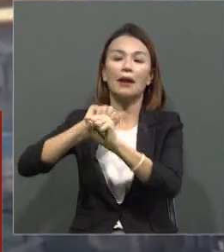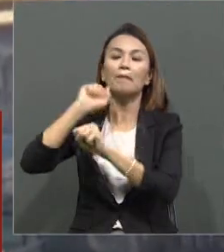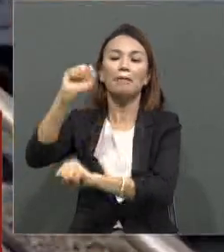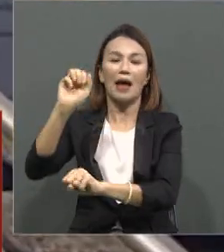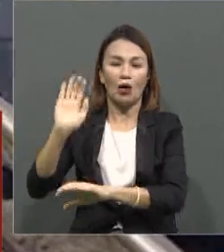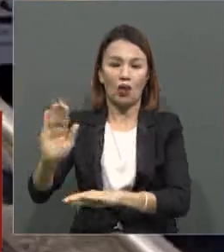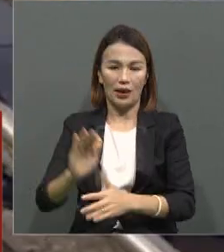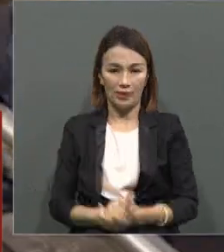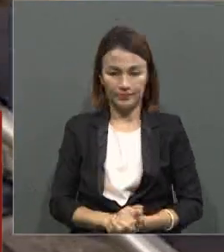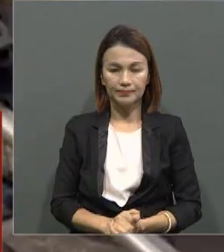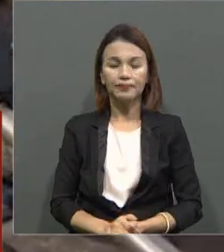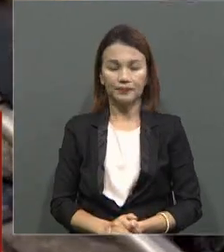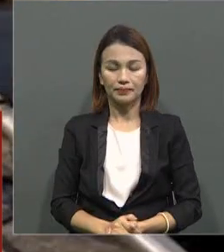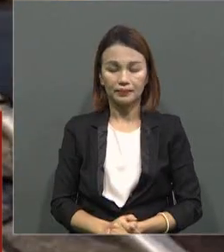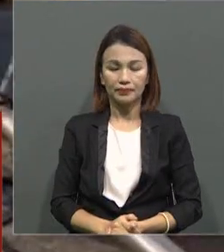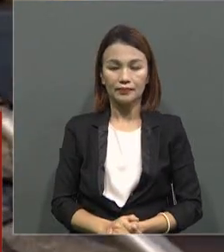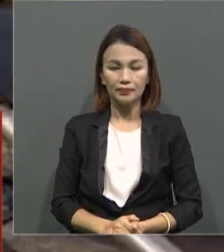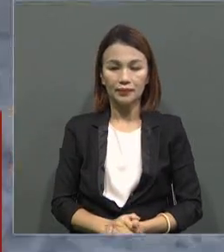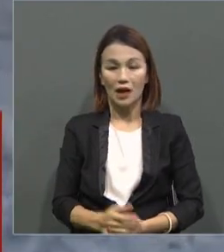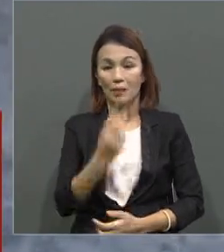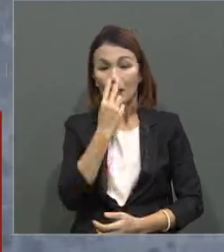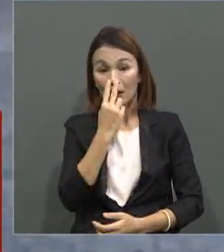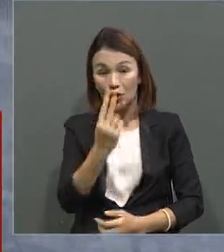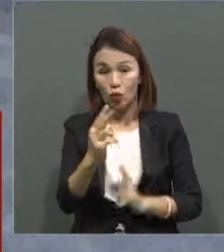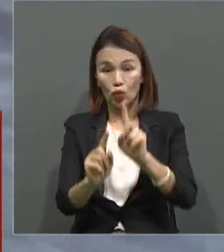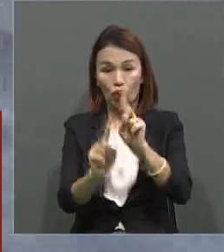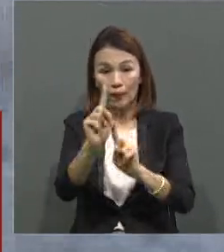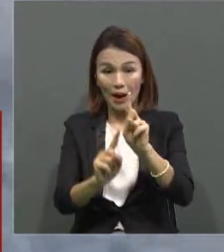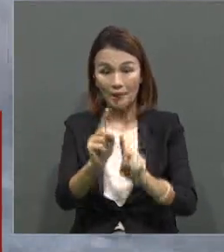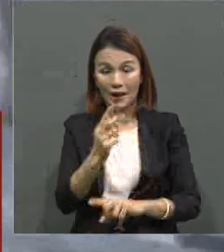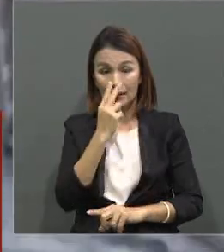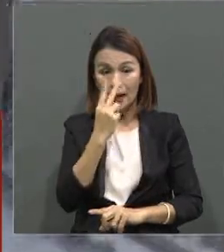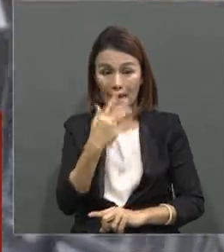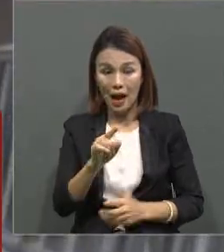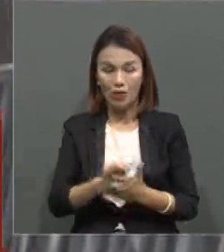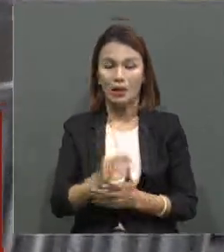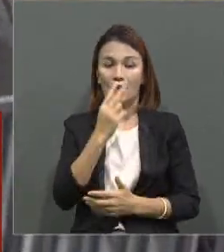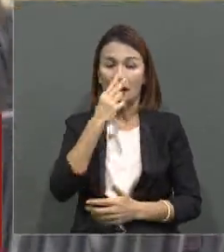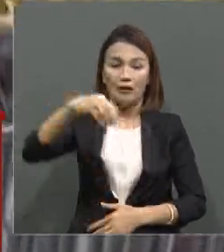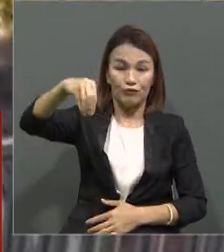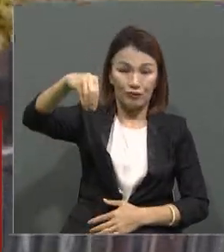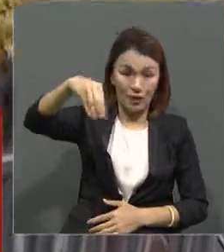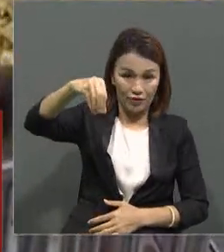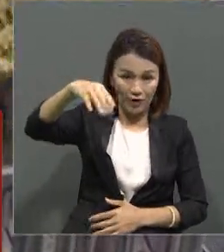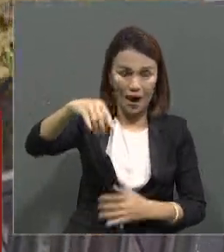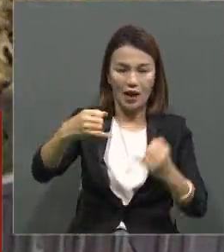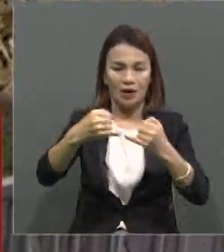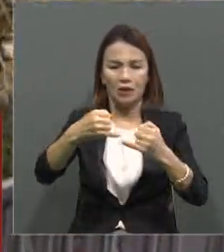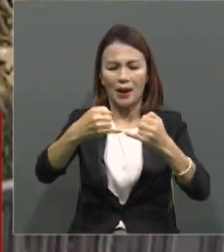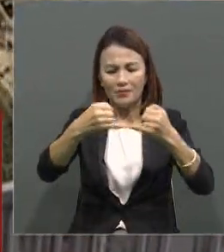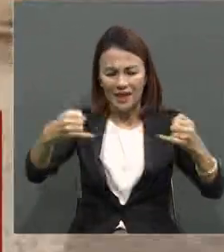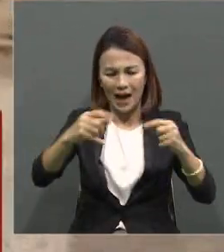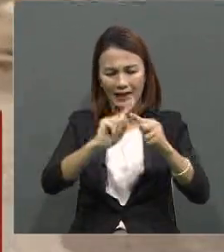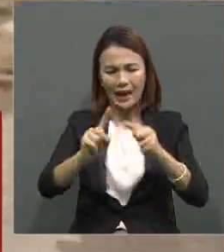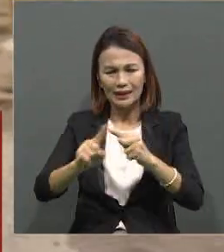บอกว่าแล้วตอนที่ลงพื้นที่ไปสังเกตเนี่ยอย่างที่เราเห็นพร้อมๆกันเนี่ยค่ะเมื่อกี้จะเห็นทั้งสายไฟสายเคเบิลมันพันติดอยู่กับ